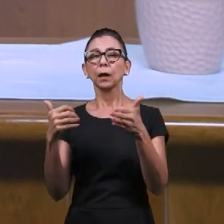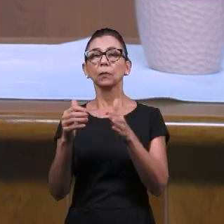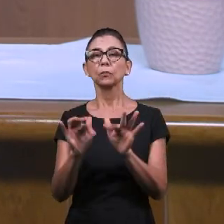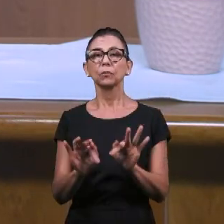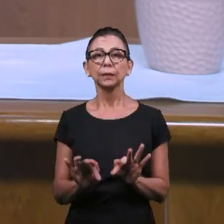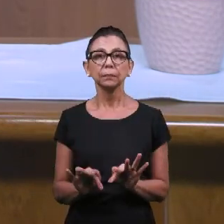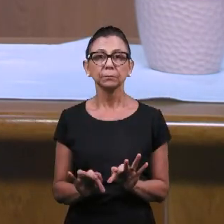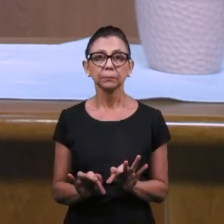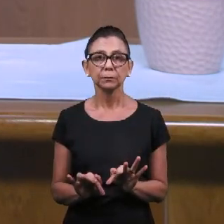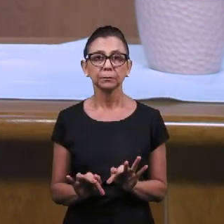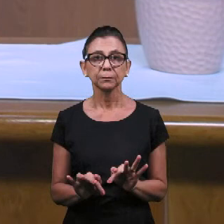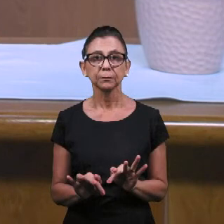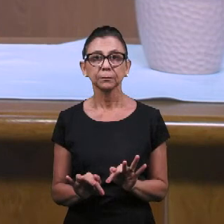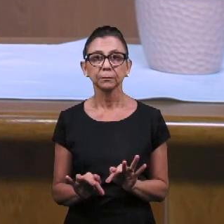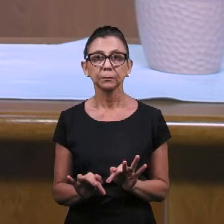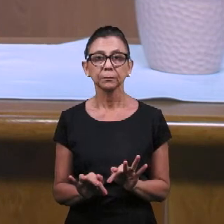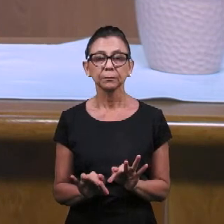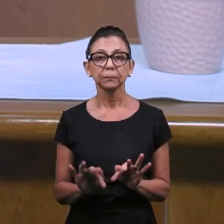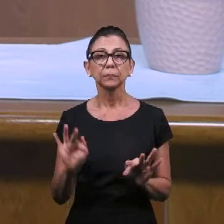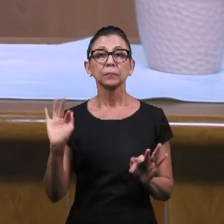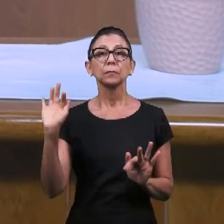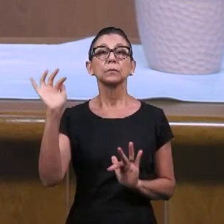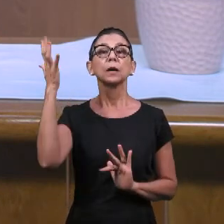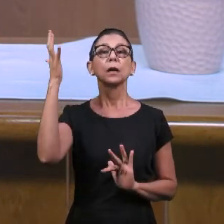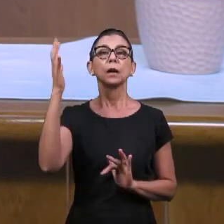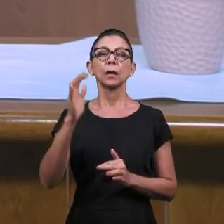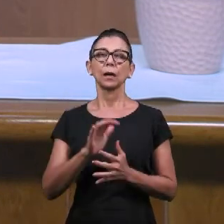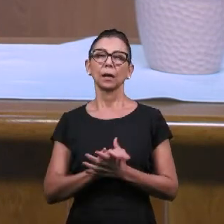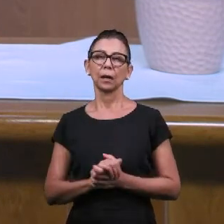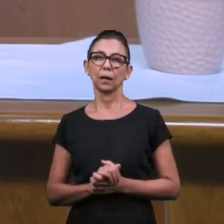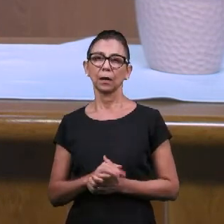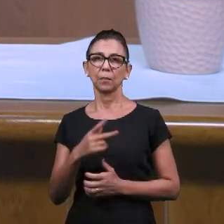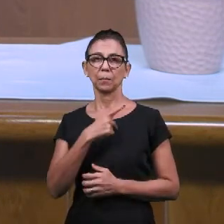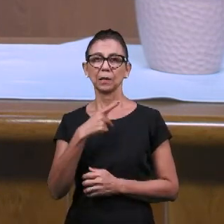Потому что Слово Божье говорит, что в последние дни